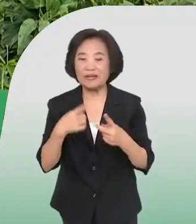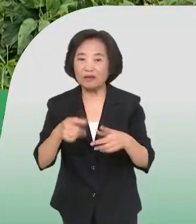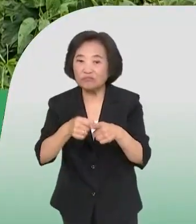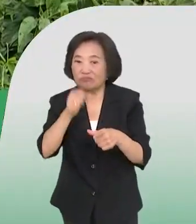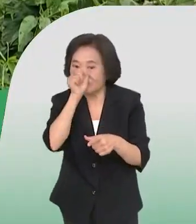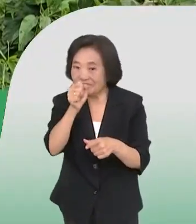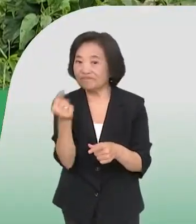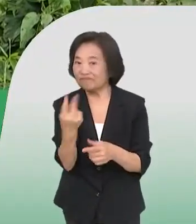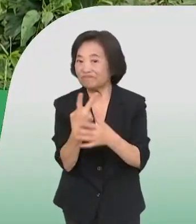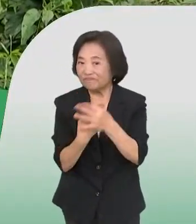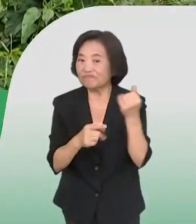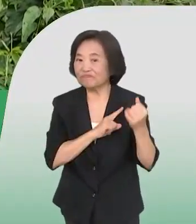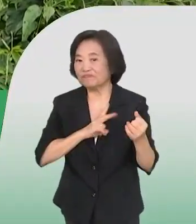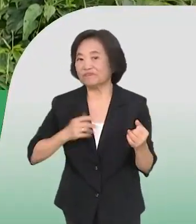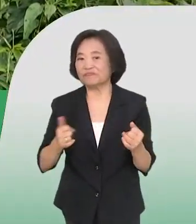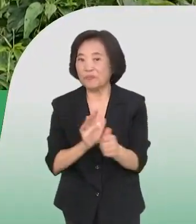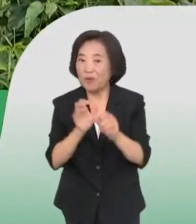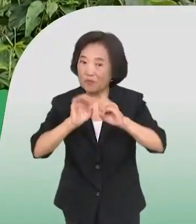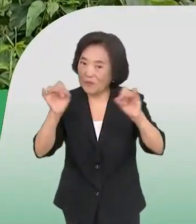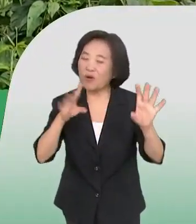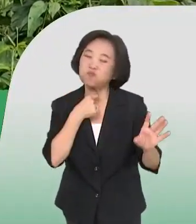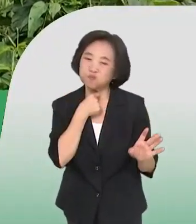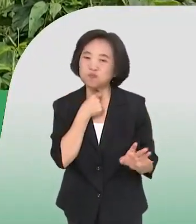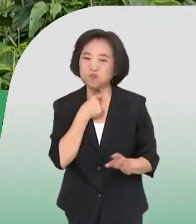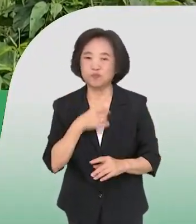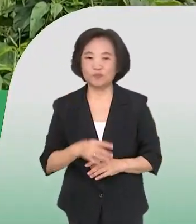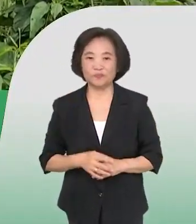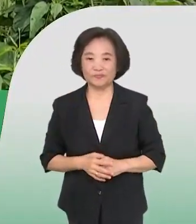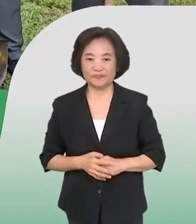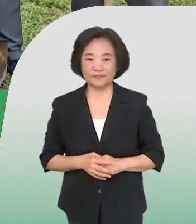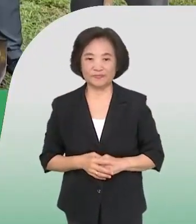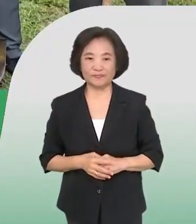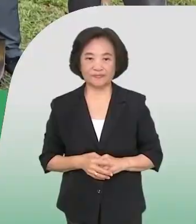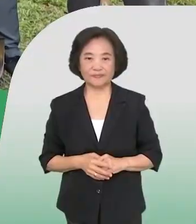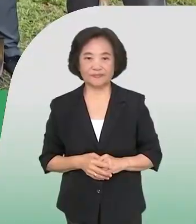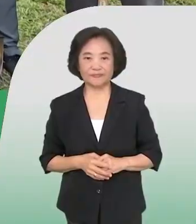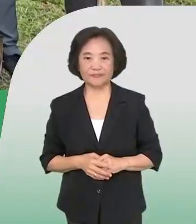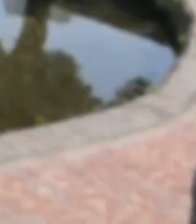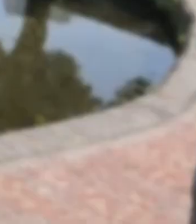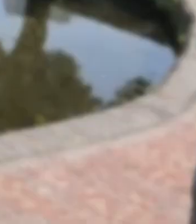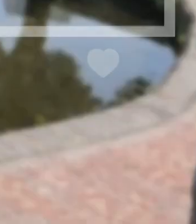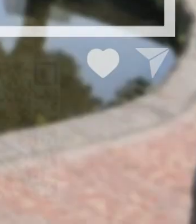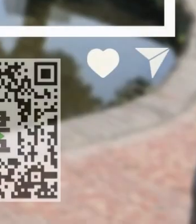走在总工资，动大的推广。下个新闻李新路准备报道。